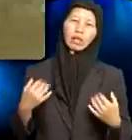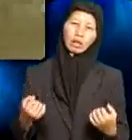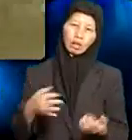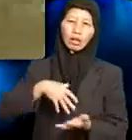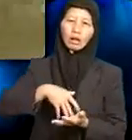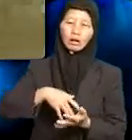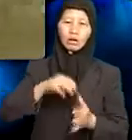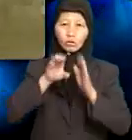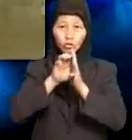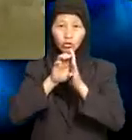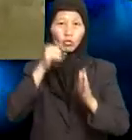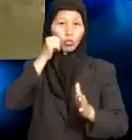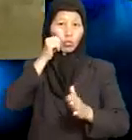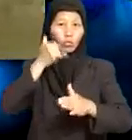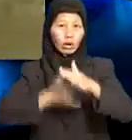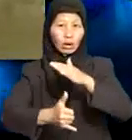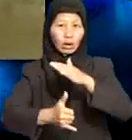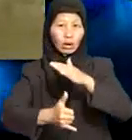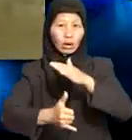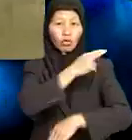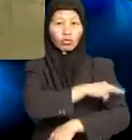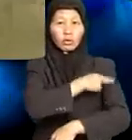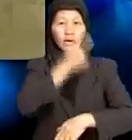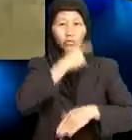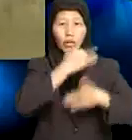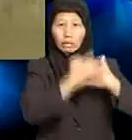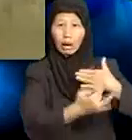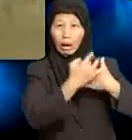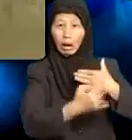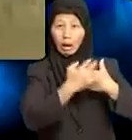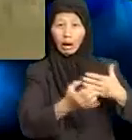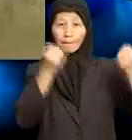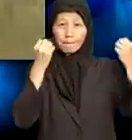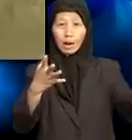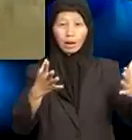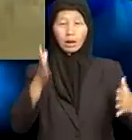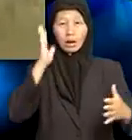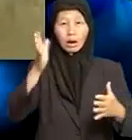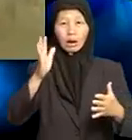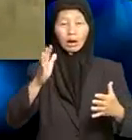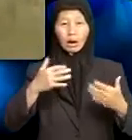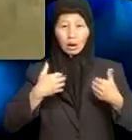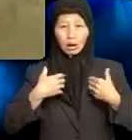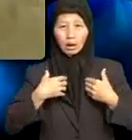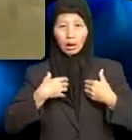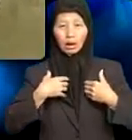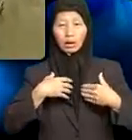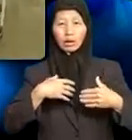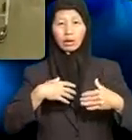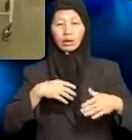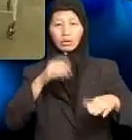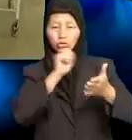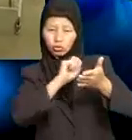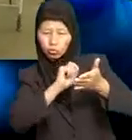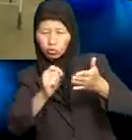seorang perempuan yang masuk ke hospital sebab pendarahan yang banyak, secara automatik akan tertulis di katil dia tidak boleh